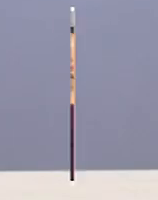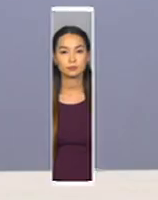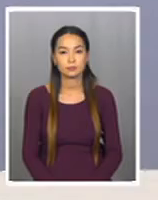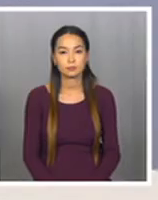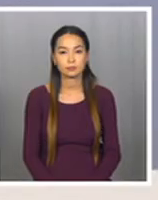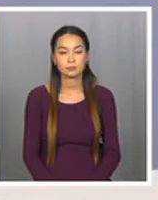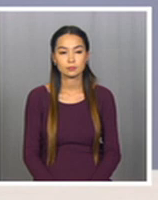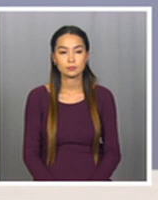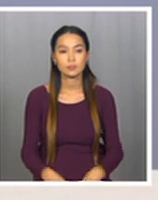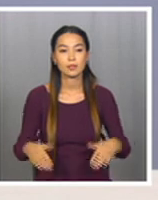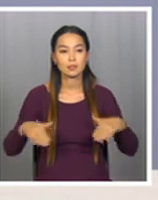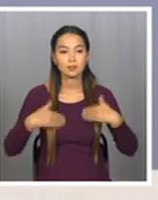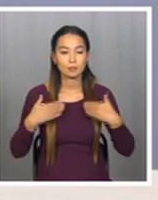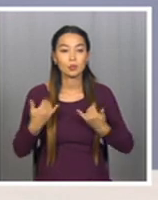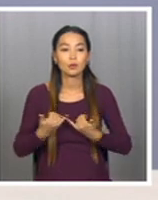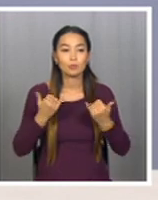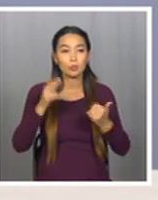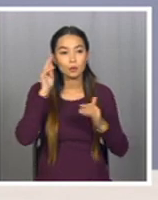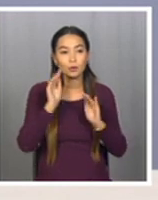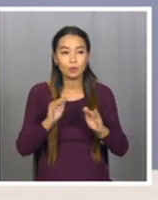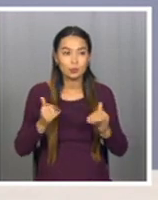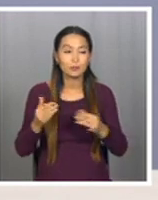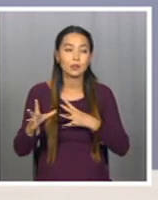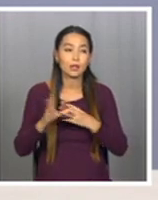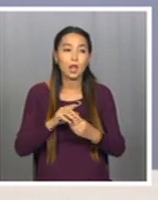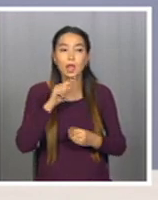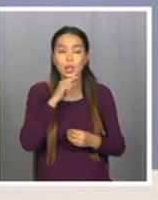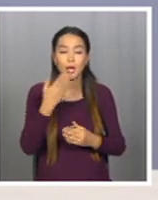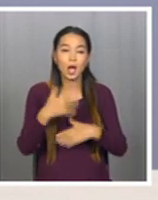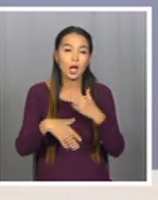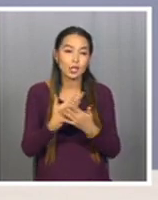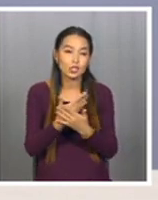Армысыздар, құрметті оқушылар, бүгін біз сіздермен экономиканың